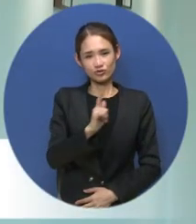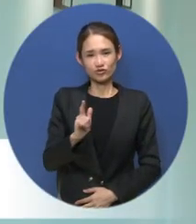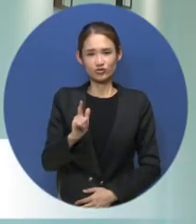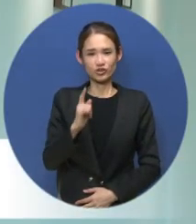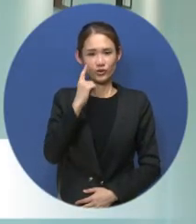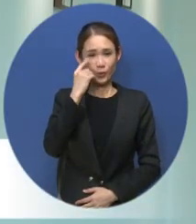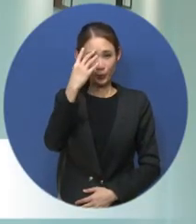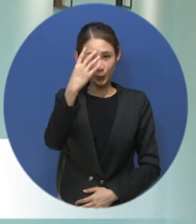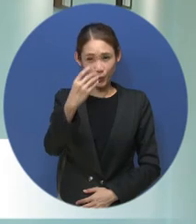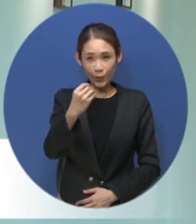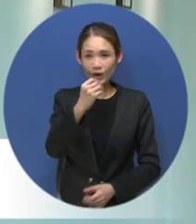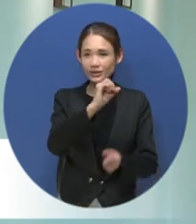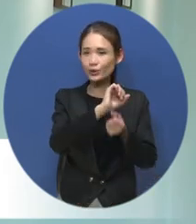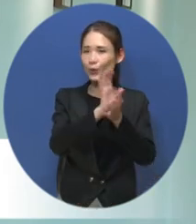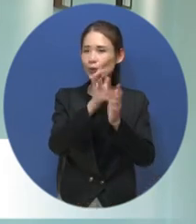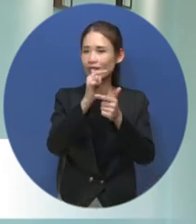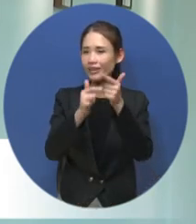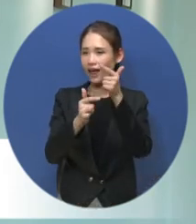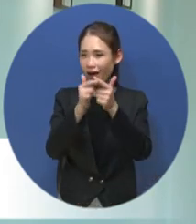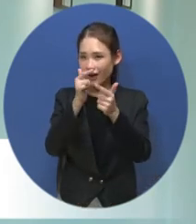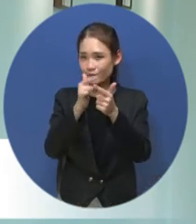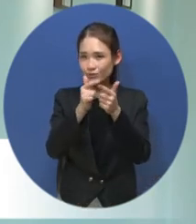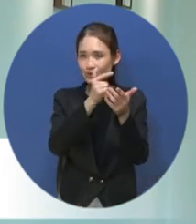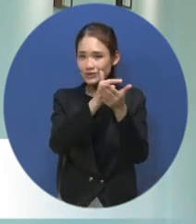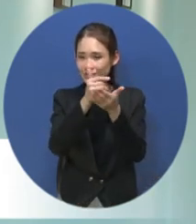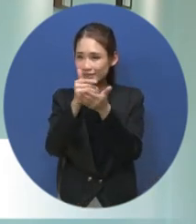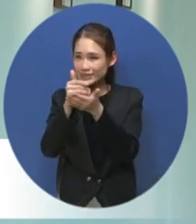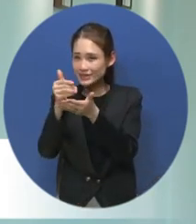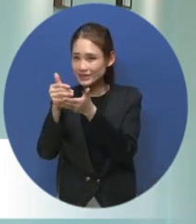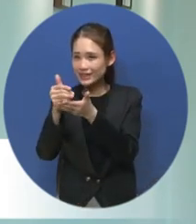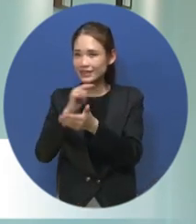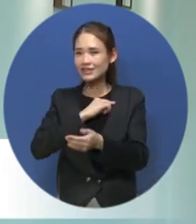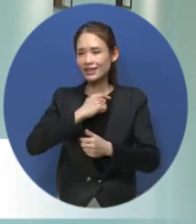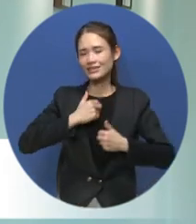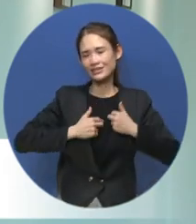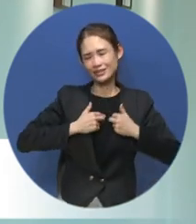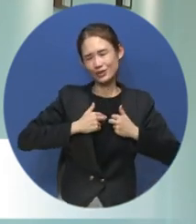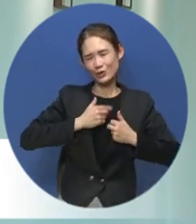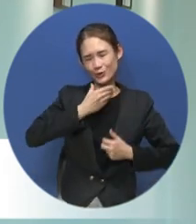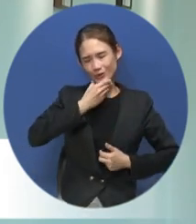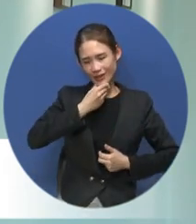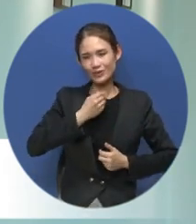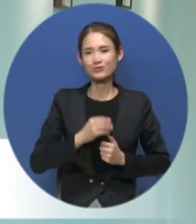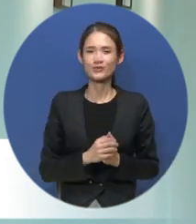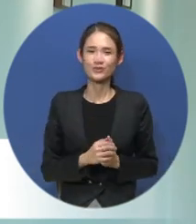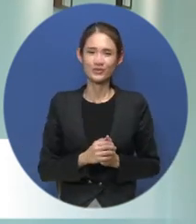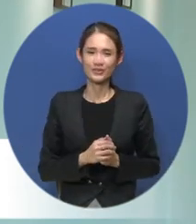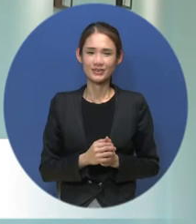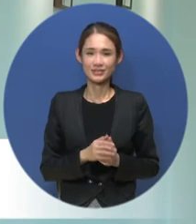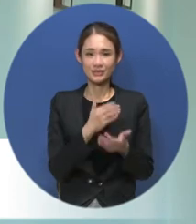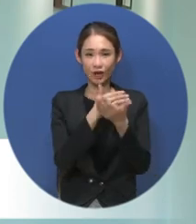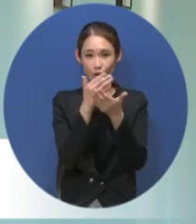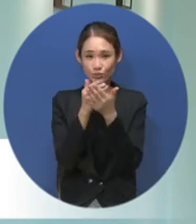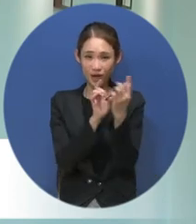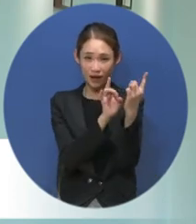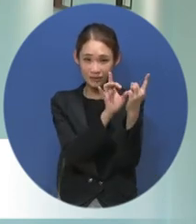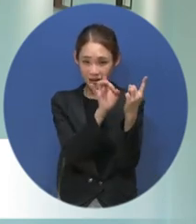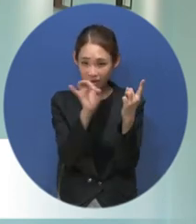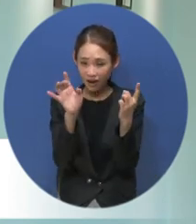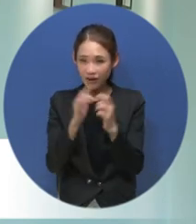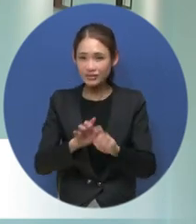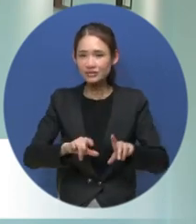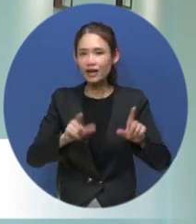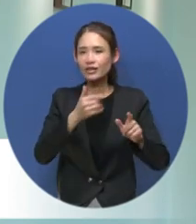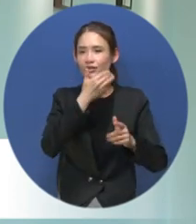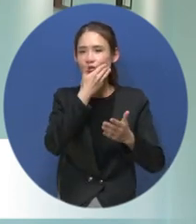있는 꽃과 나무를 그리는 시간이 가장 즐겁고 행복했습니다. 작품 하나하나에는